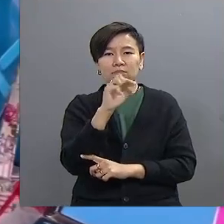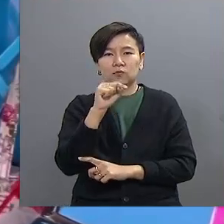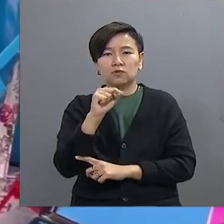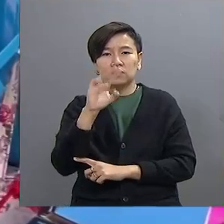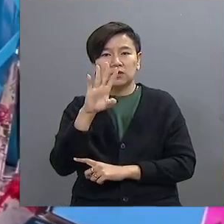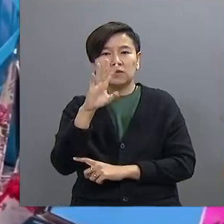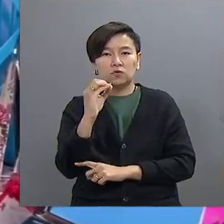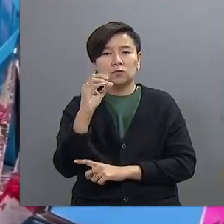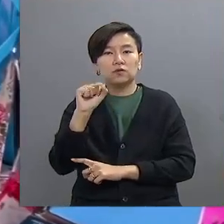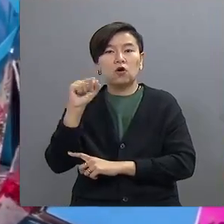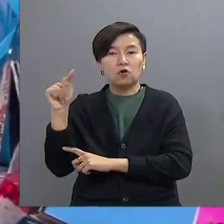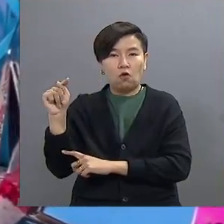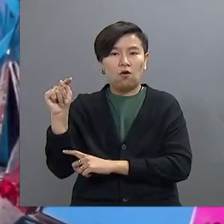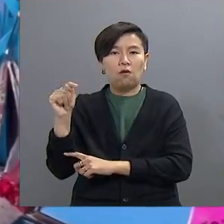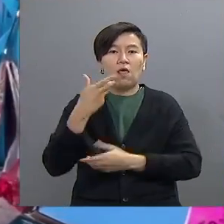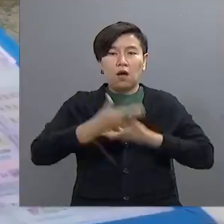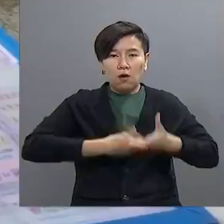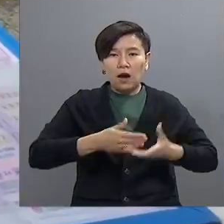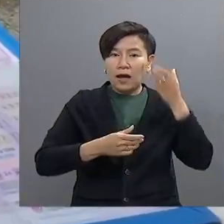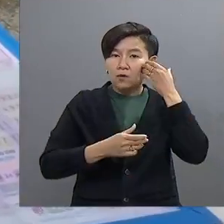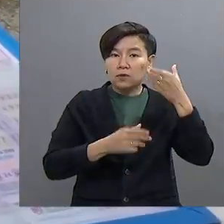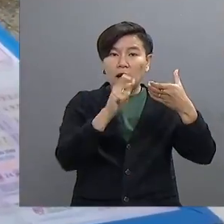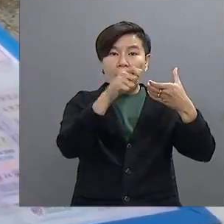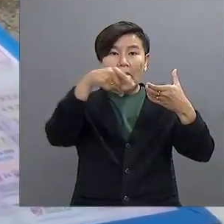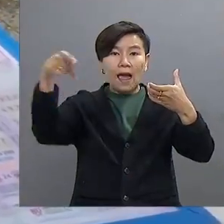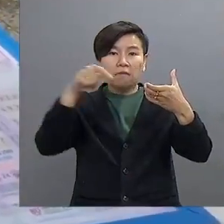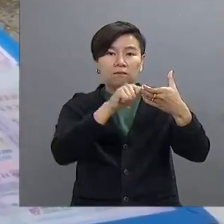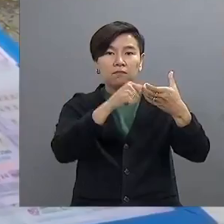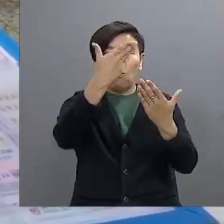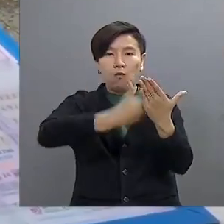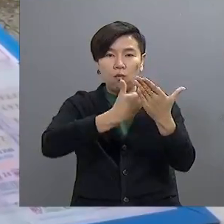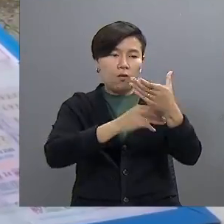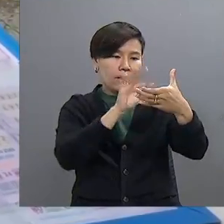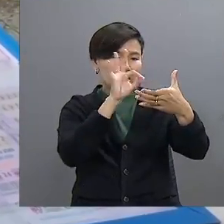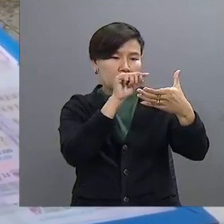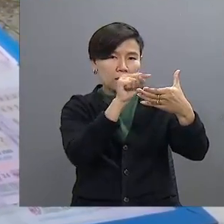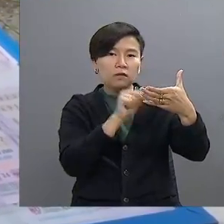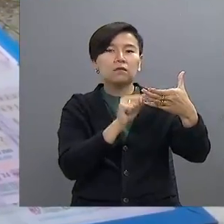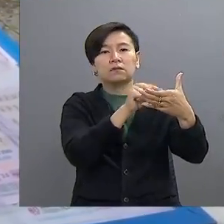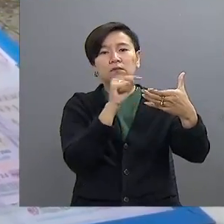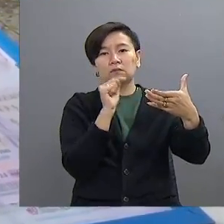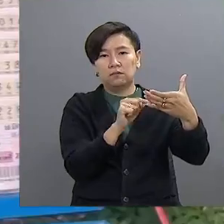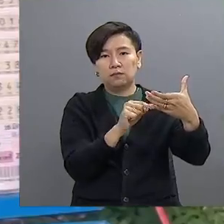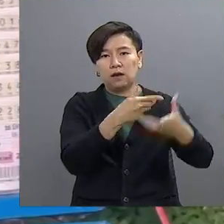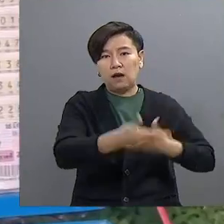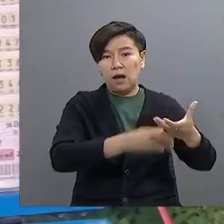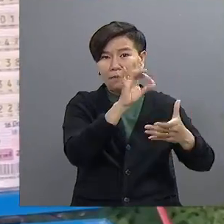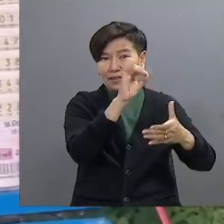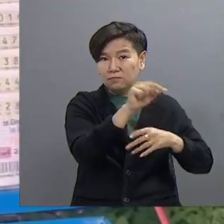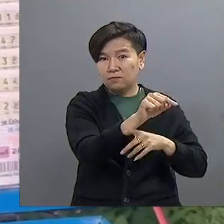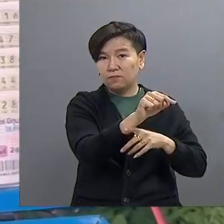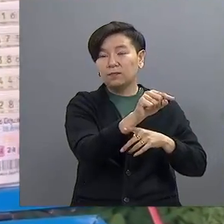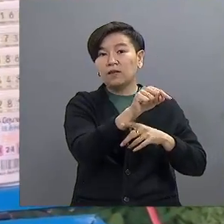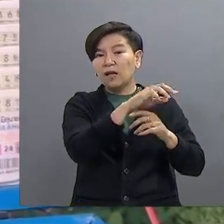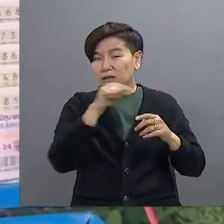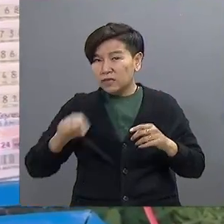ส่วนหนึ่งแล้วก็มาขายแบบให้รายย่อยส่วนหนึ่งแล้วเขาขายต่อใบละ89บาทค่ะโหก็ได้กำ